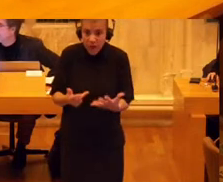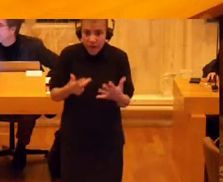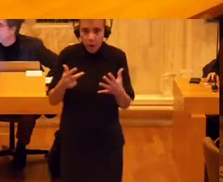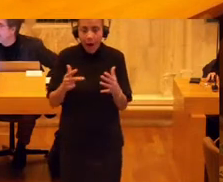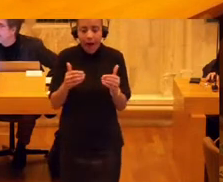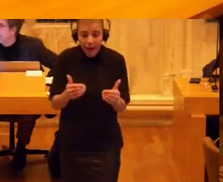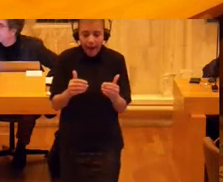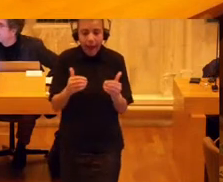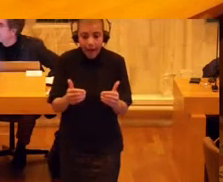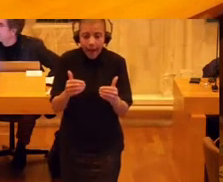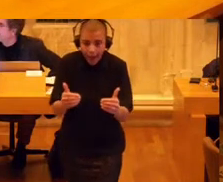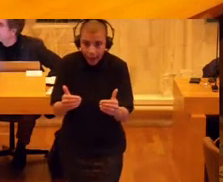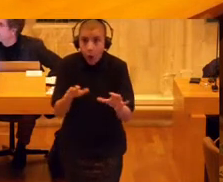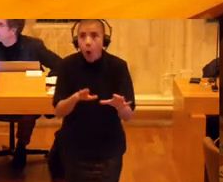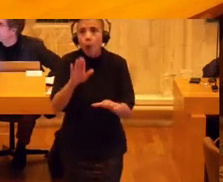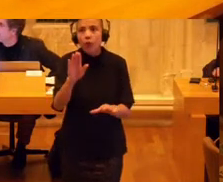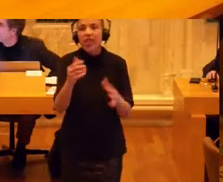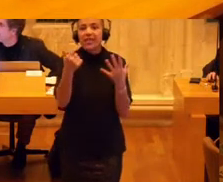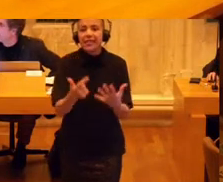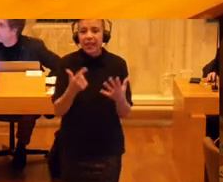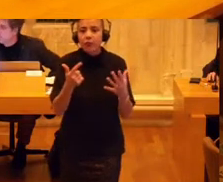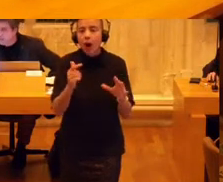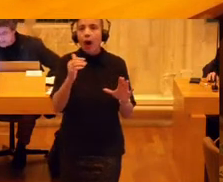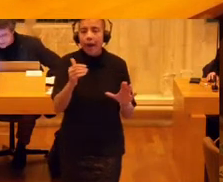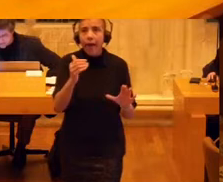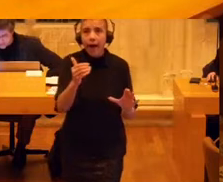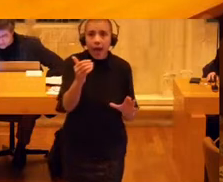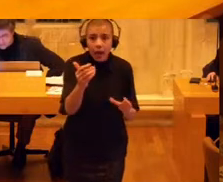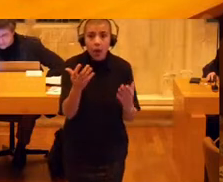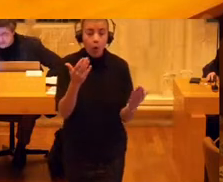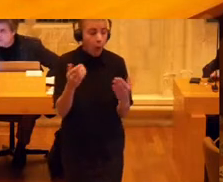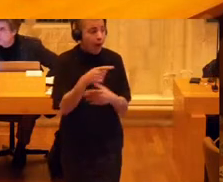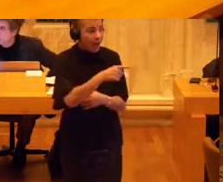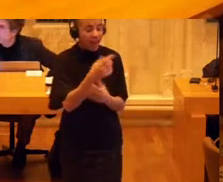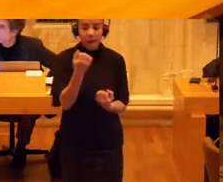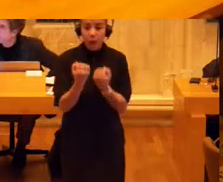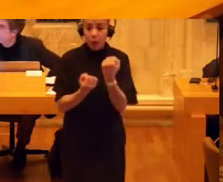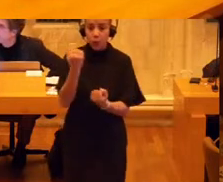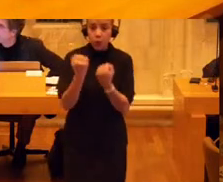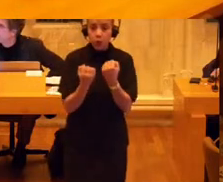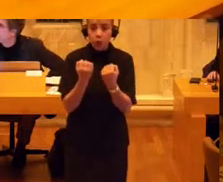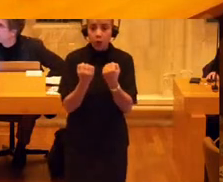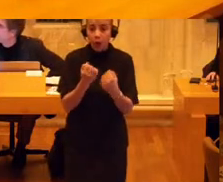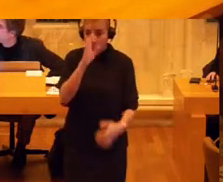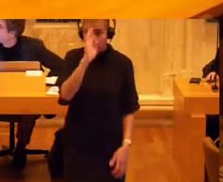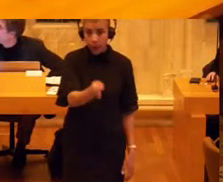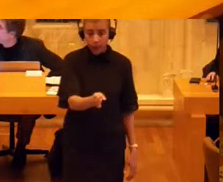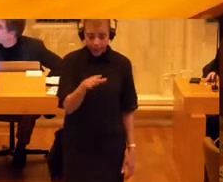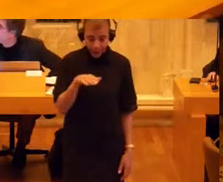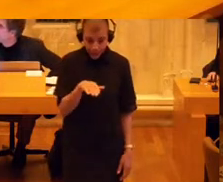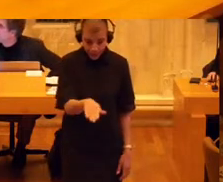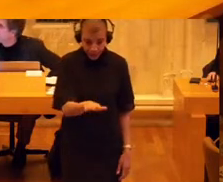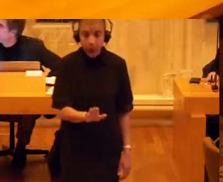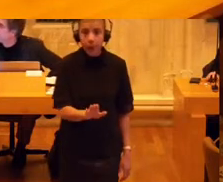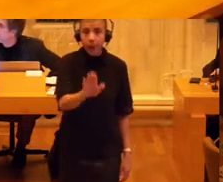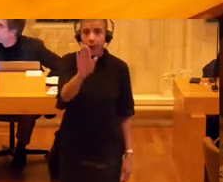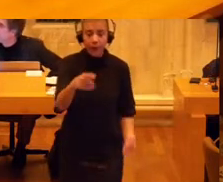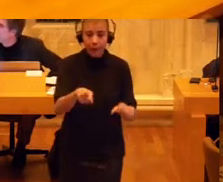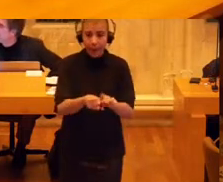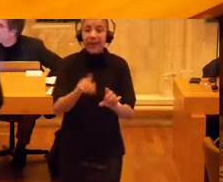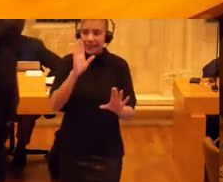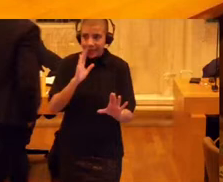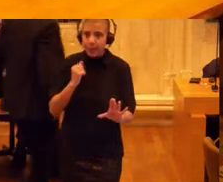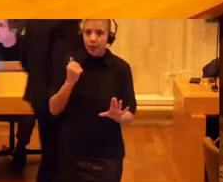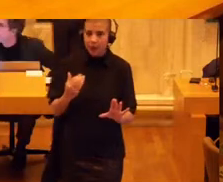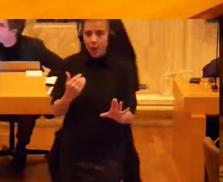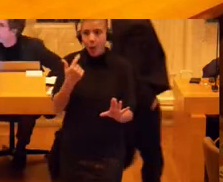La voiture, elle, ne va pas s'arrêter une seule fois. Donc là, on a quand même un statut d'usage, de mode de déplacement, où on voit une